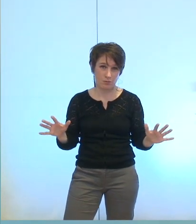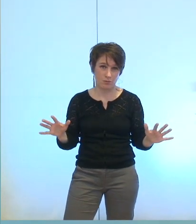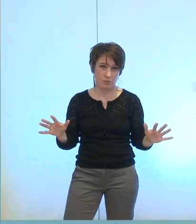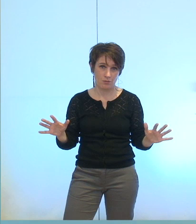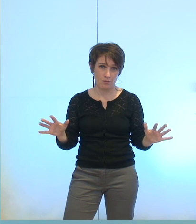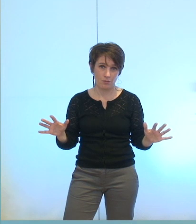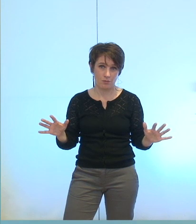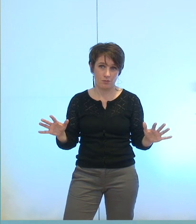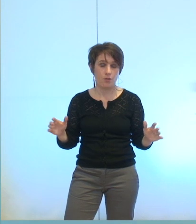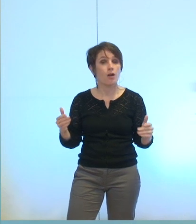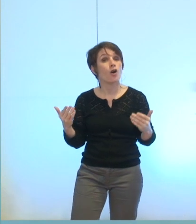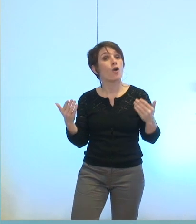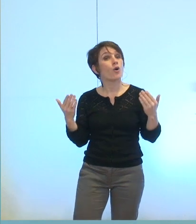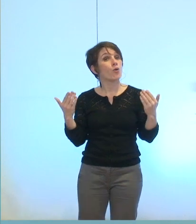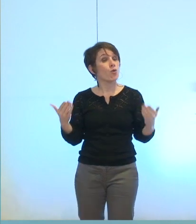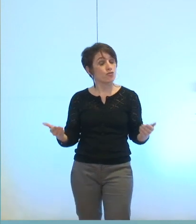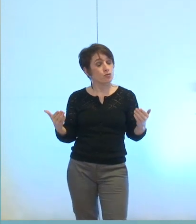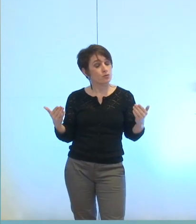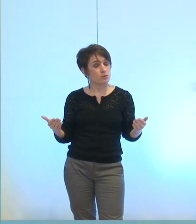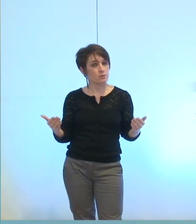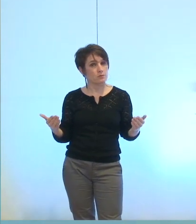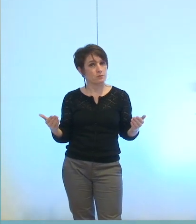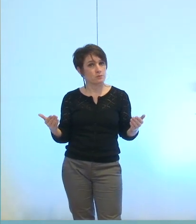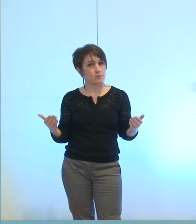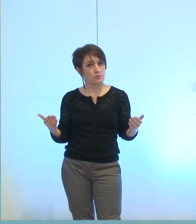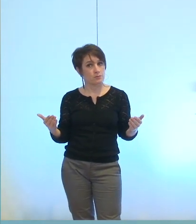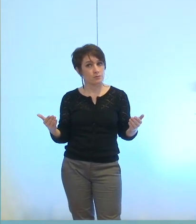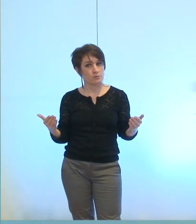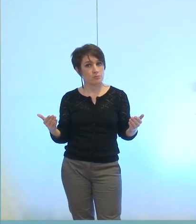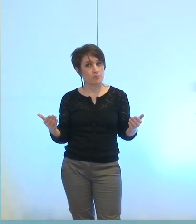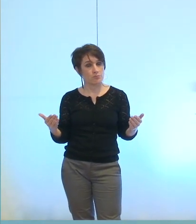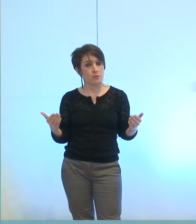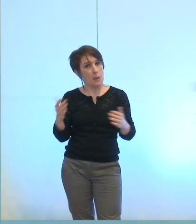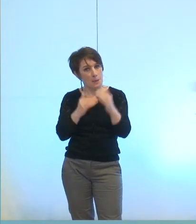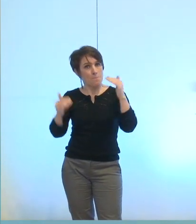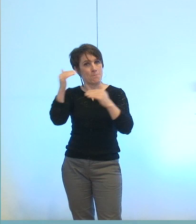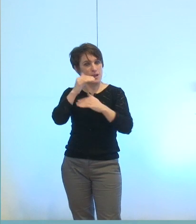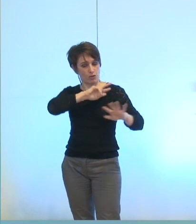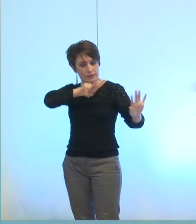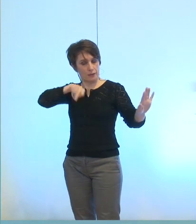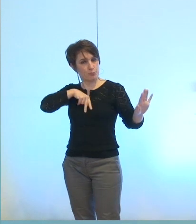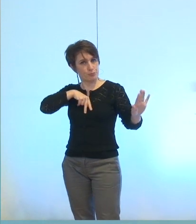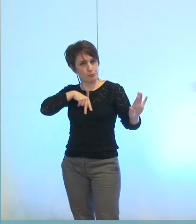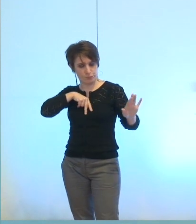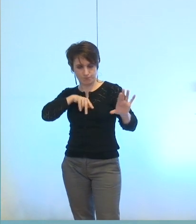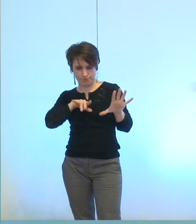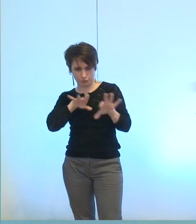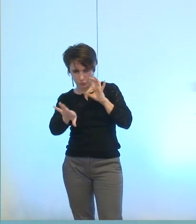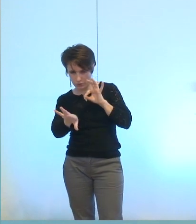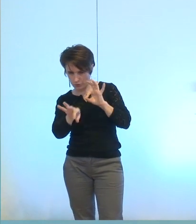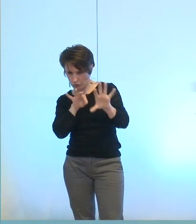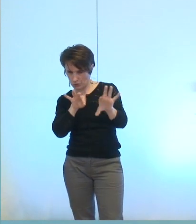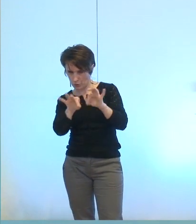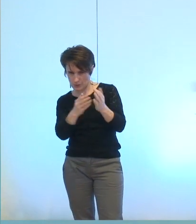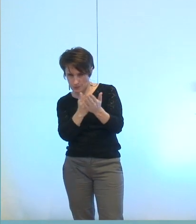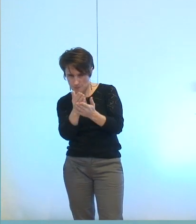ville aujourd'hui les choix que notre majorité a déjà commencé à faire